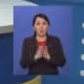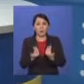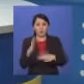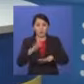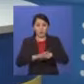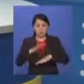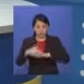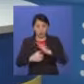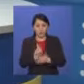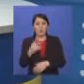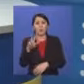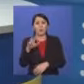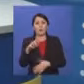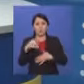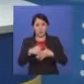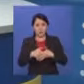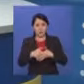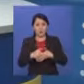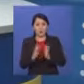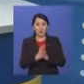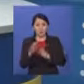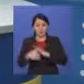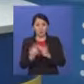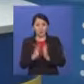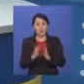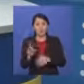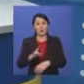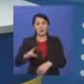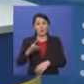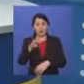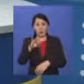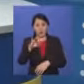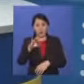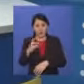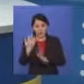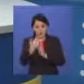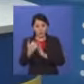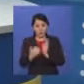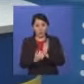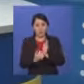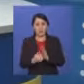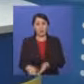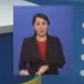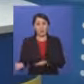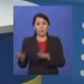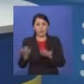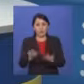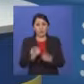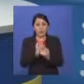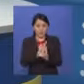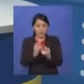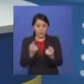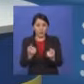кітапханасының қоры жаңа 300 кітаппен толықты. Жаңа кітаптар республикалық рухани жаңғыру бағдарламасы аясында әкелінген. Енді